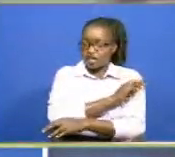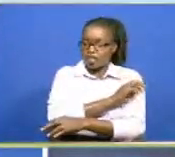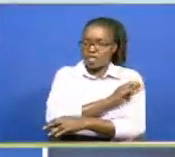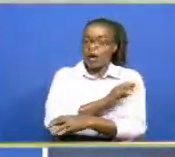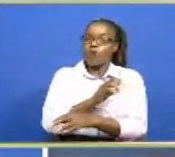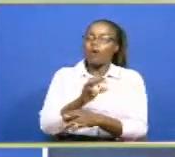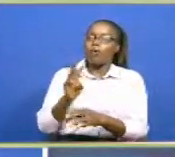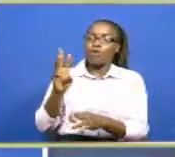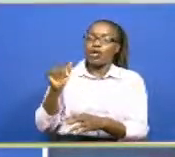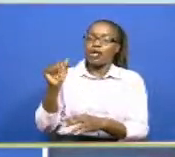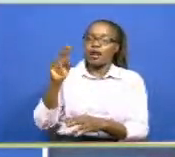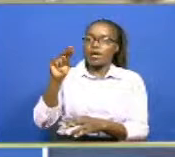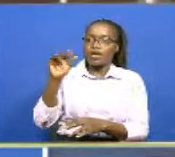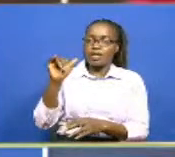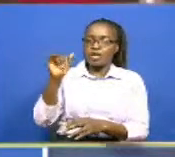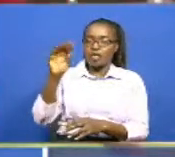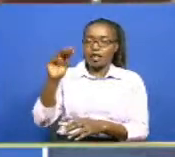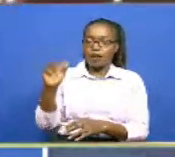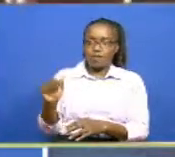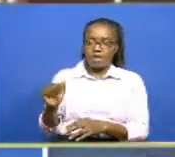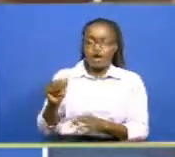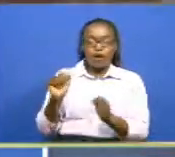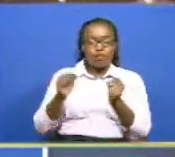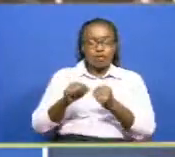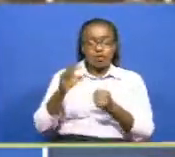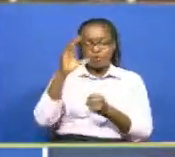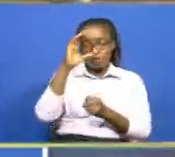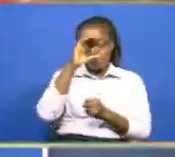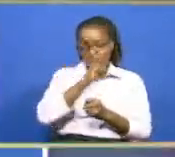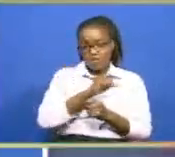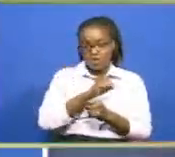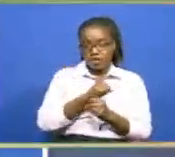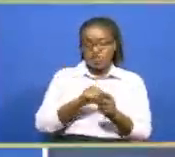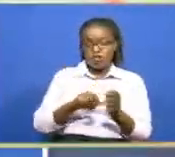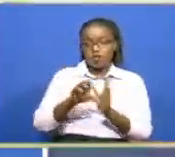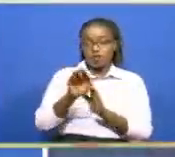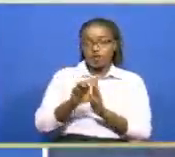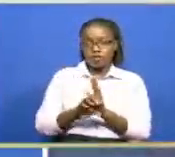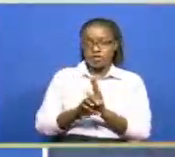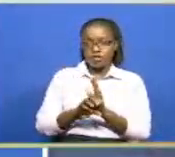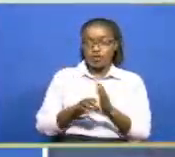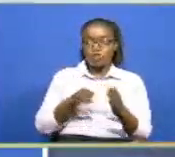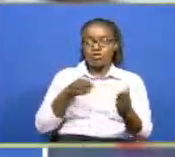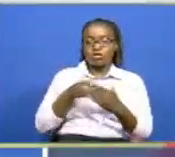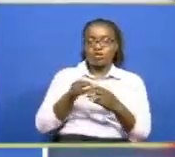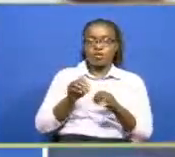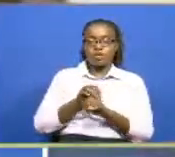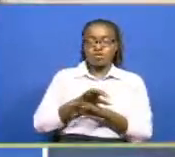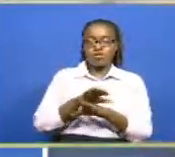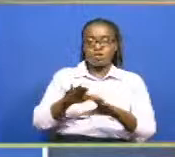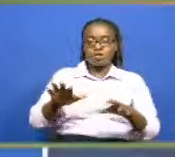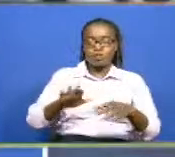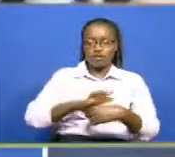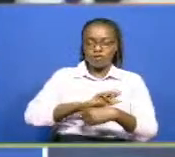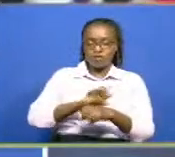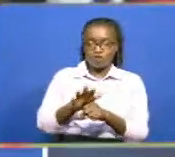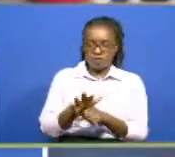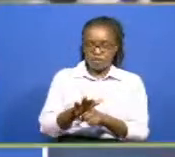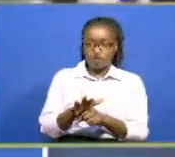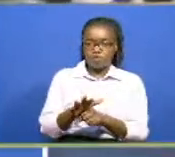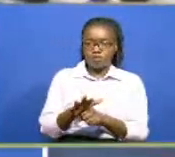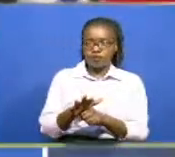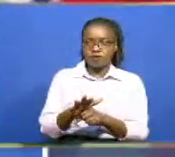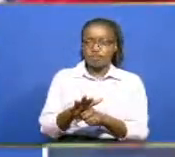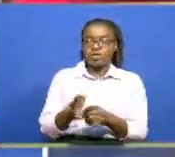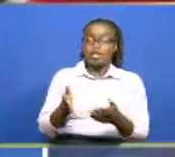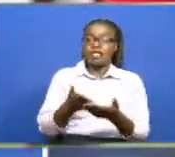Omolo huenda watakosa kujumuishwa kusini kutokana na kanuni za kukabiliana na kusambaa kwa virusi vya corona